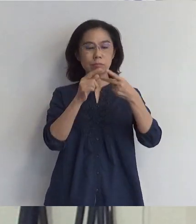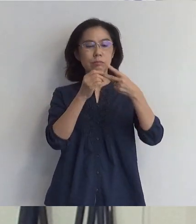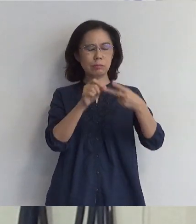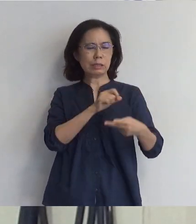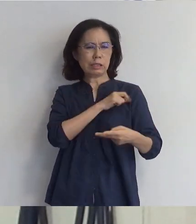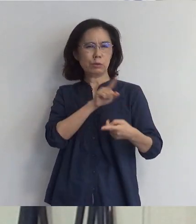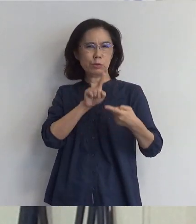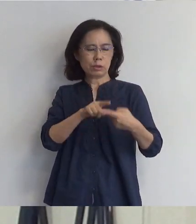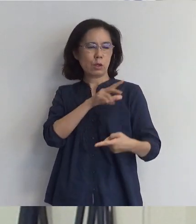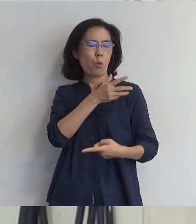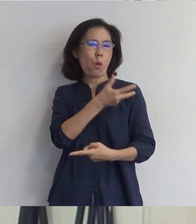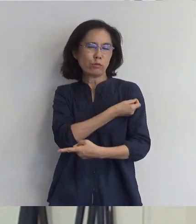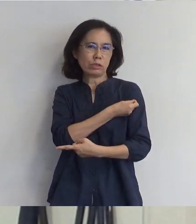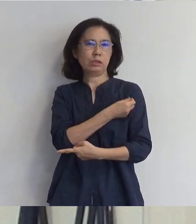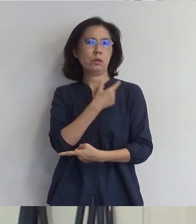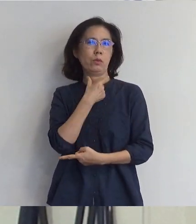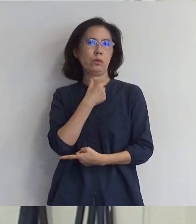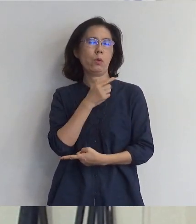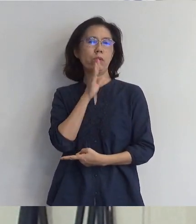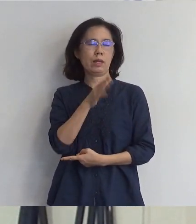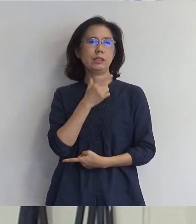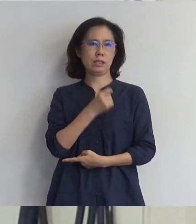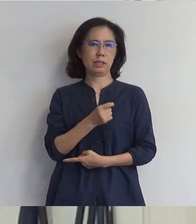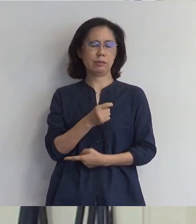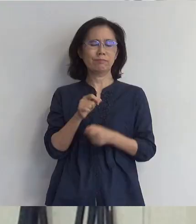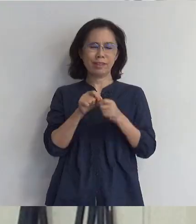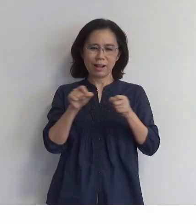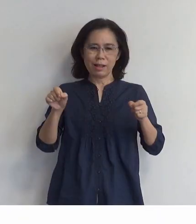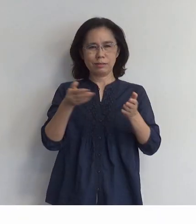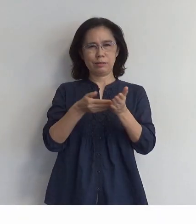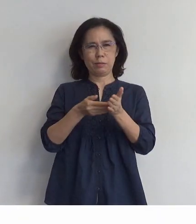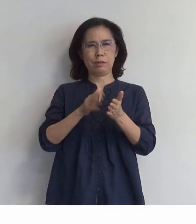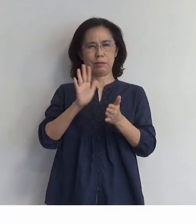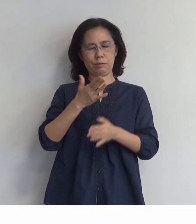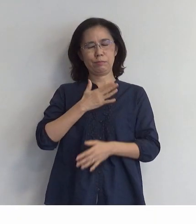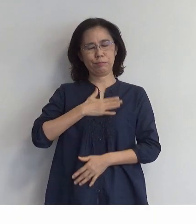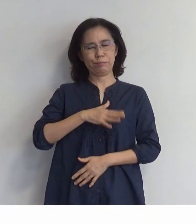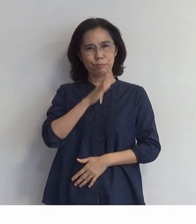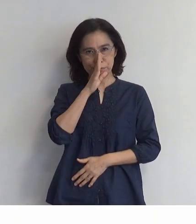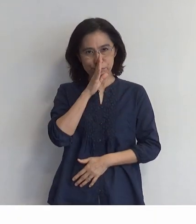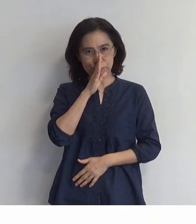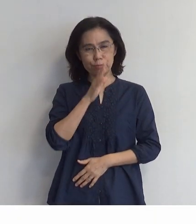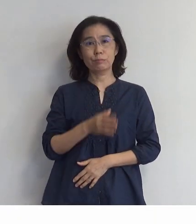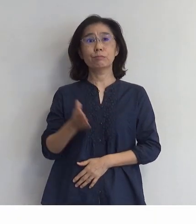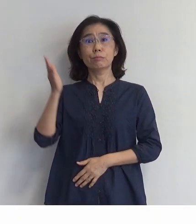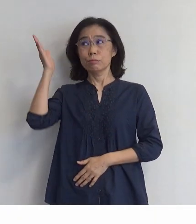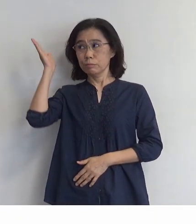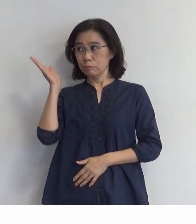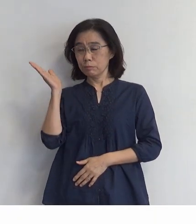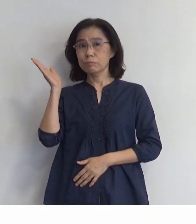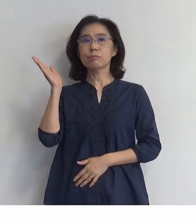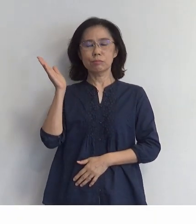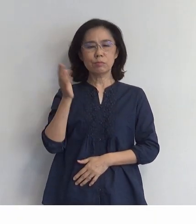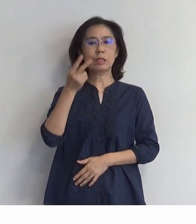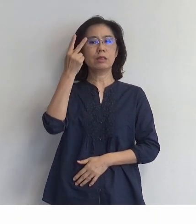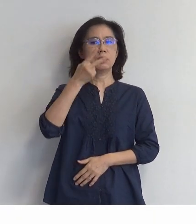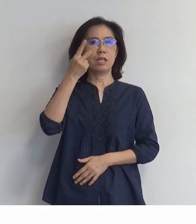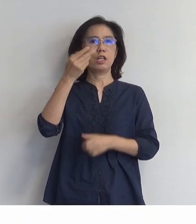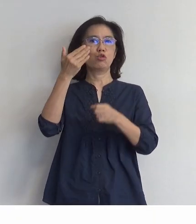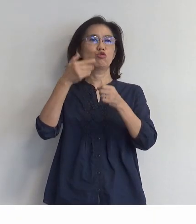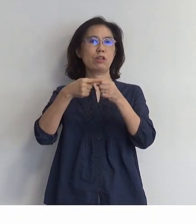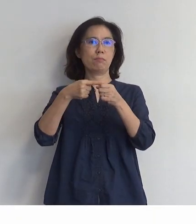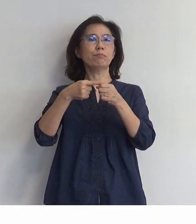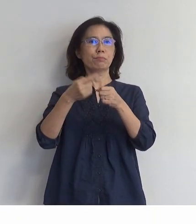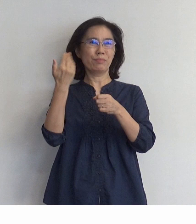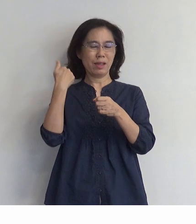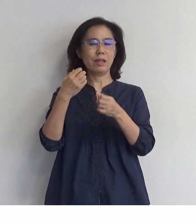の検討です。少し長くなりますがご容赦ください。これは2009年に新型インフルエンザが流